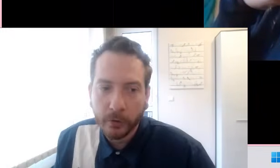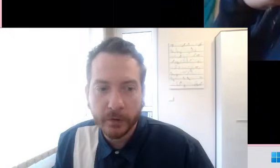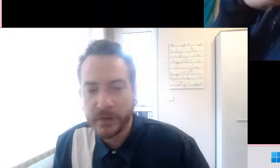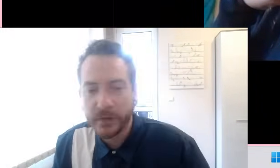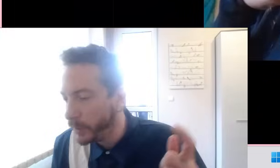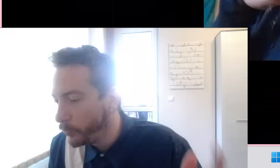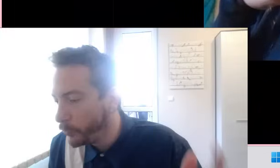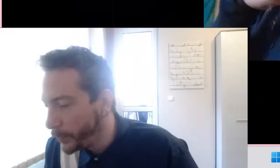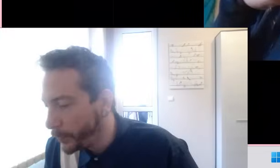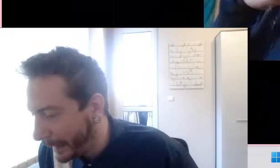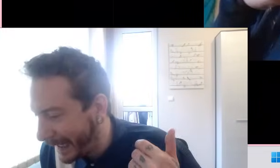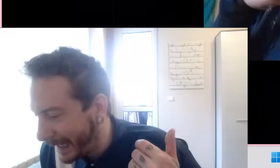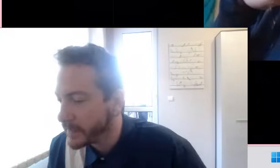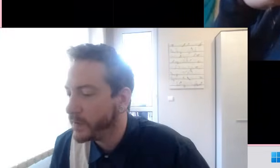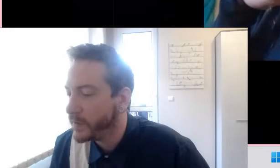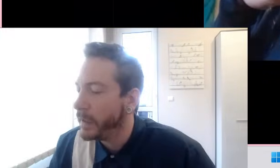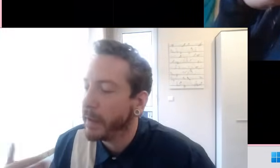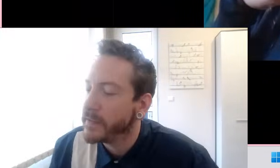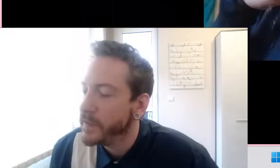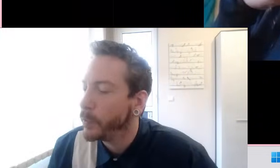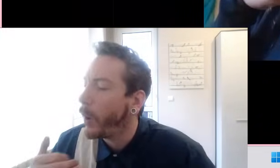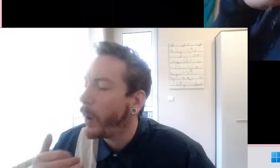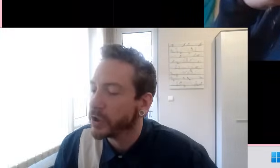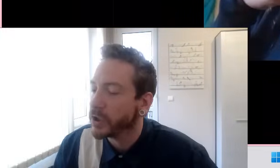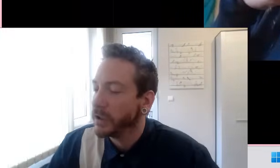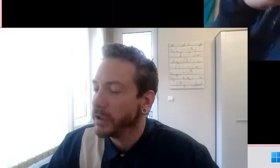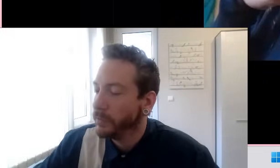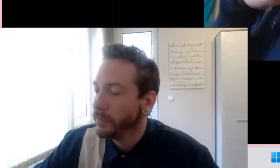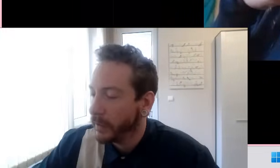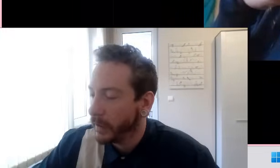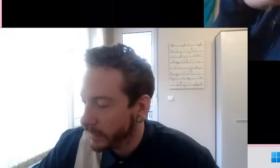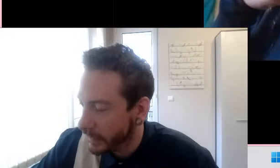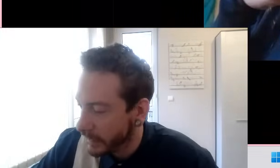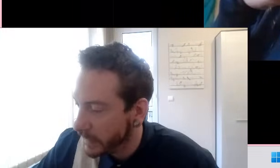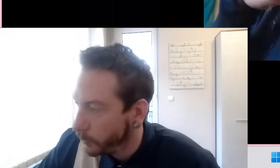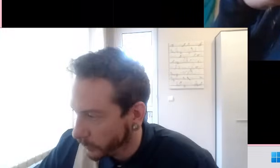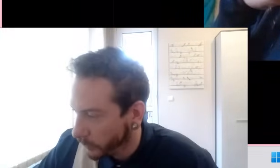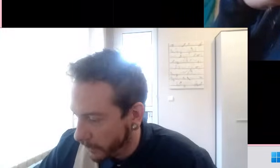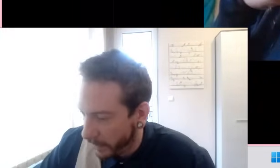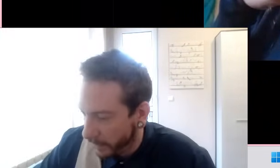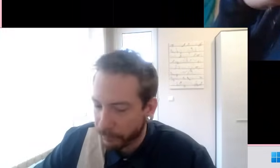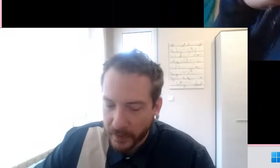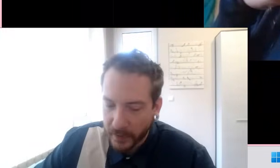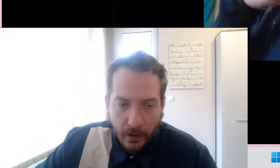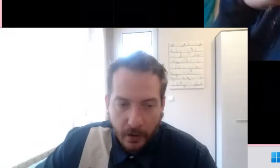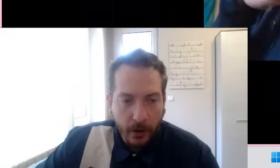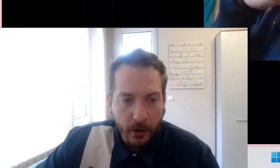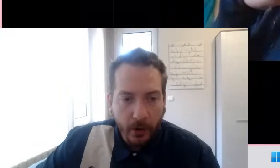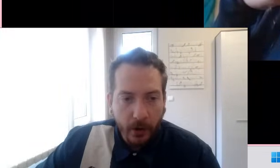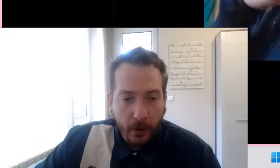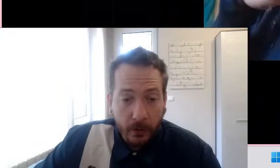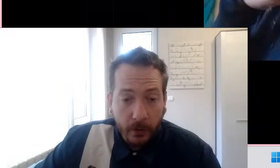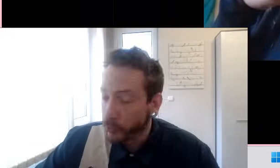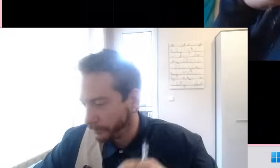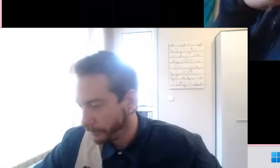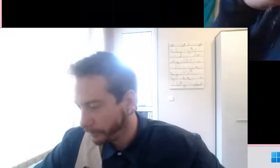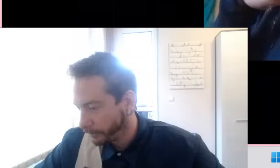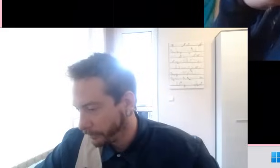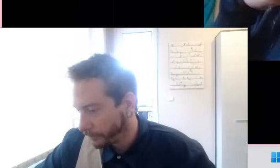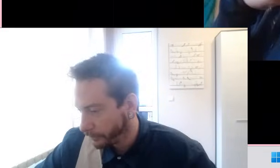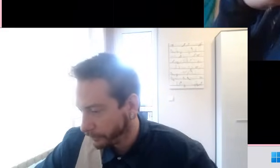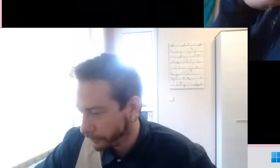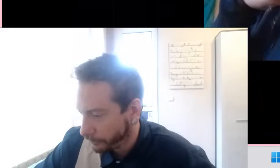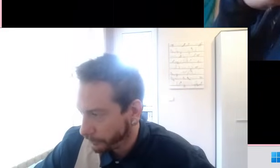lui la victime, et Matisse l'aura bien cherché. Voilà, c'est ce qu'il faut comprendre, hein, merveilleux. Bon, sur ce, je vous laisse, ciao.